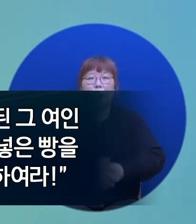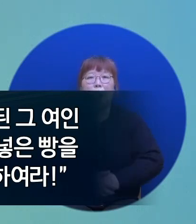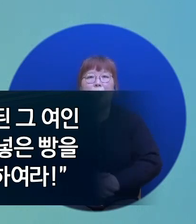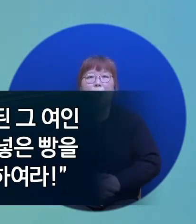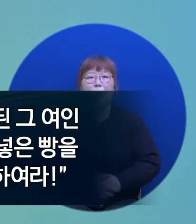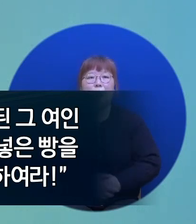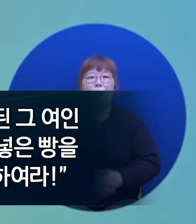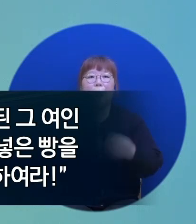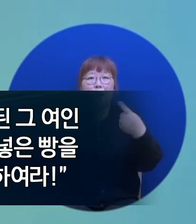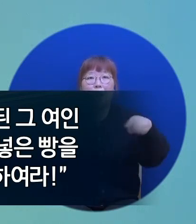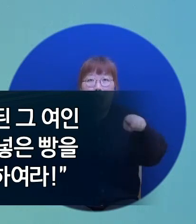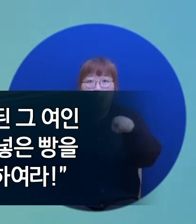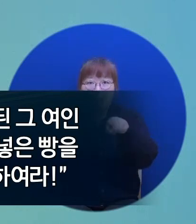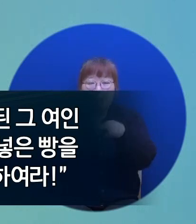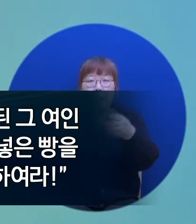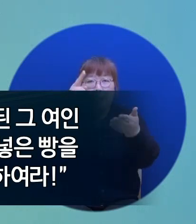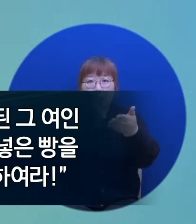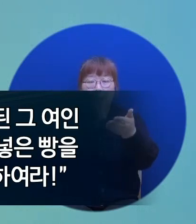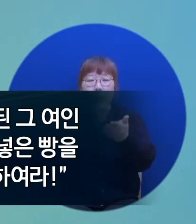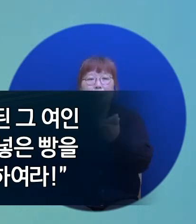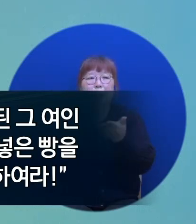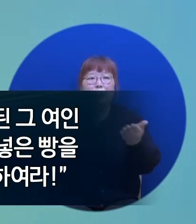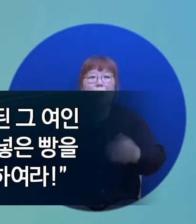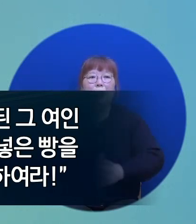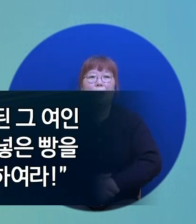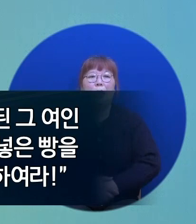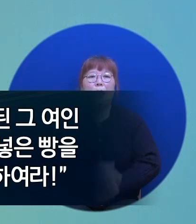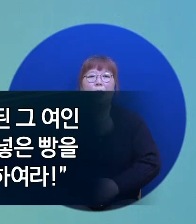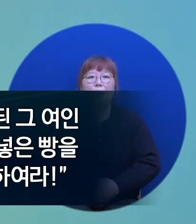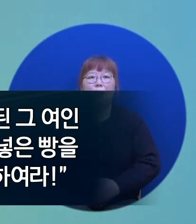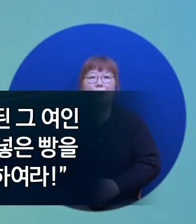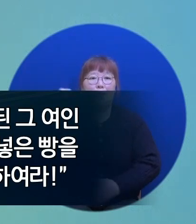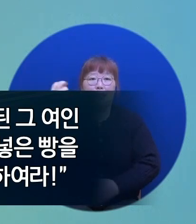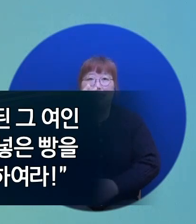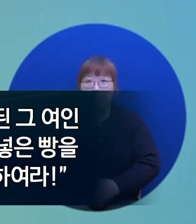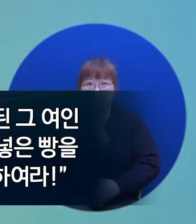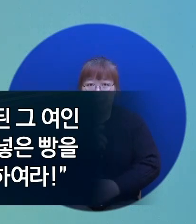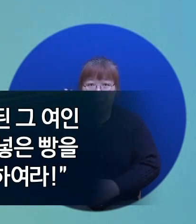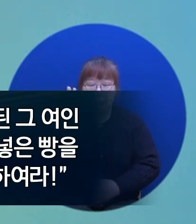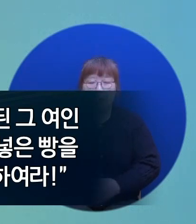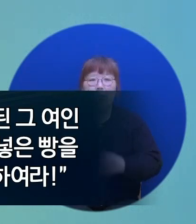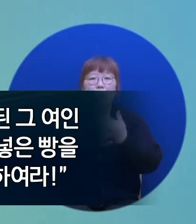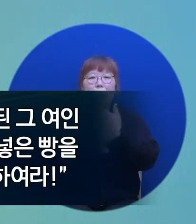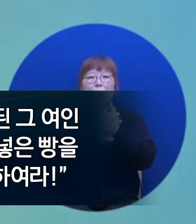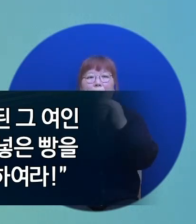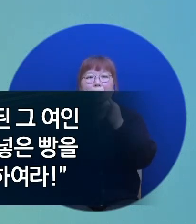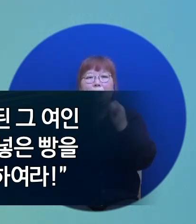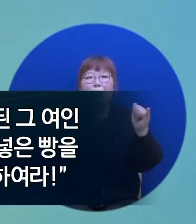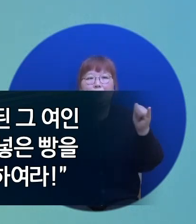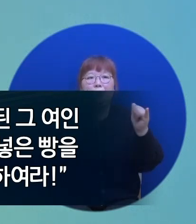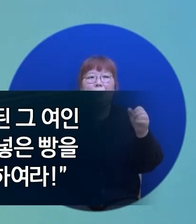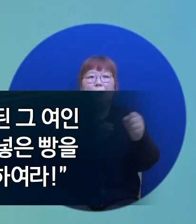우리 한번 화면을 보면서 읽겠습니다. 너는 다시 가서 다른 사람의